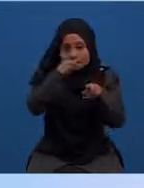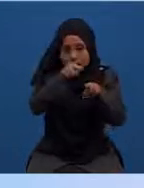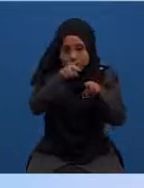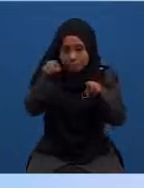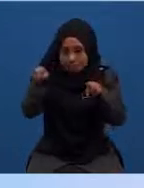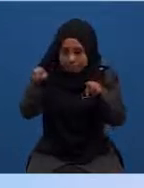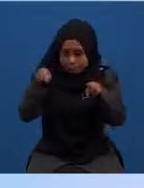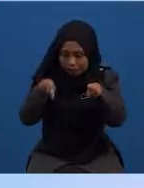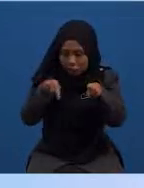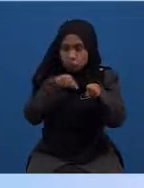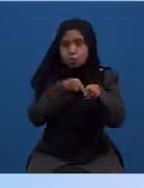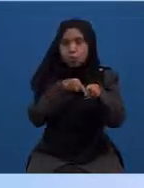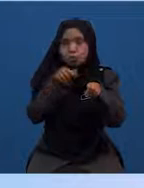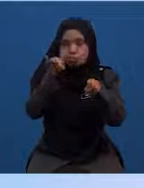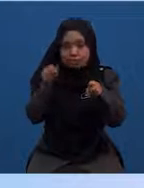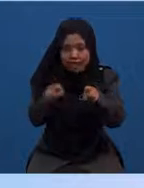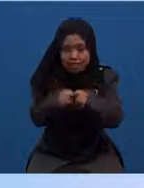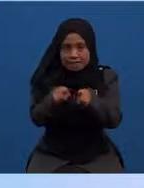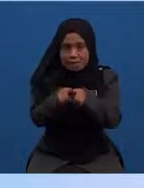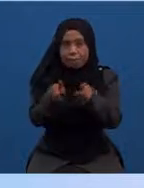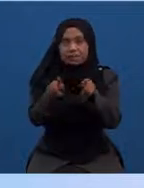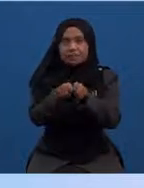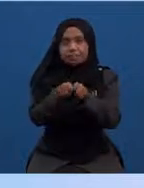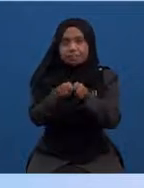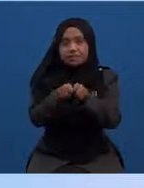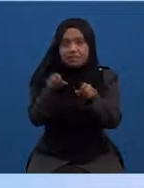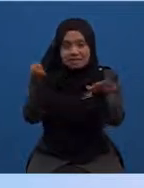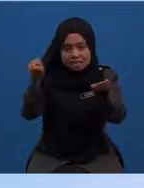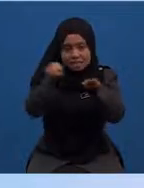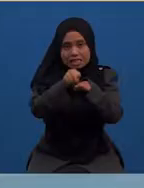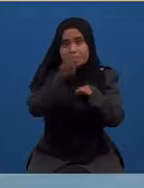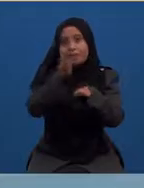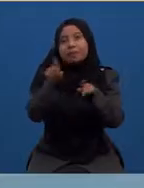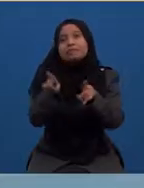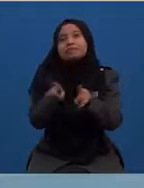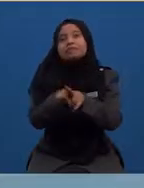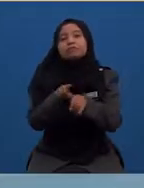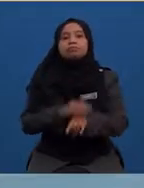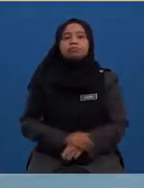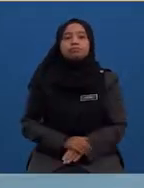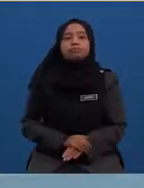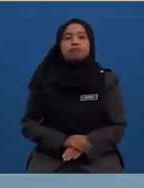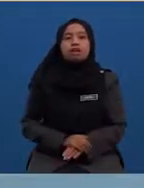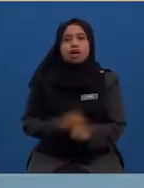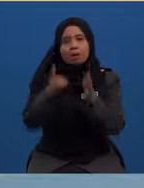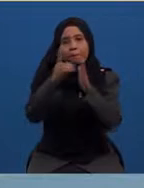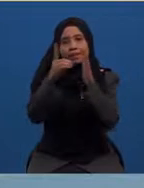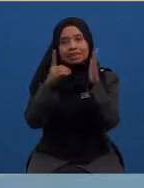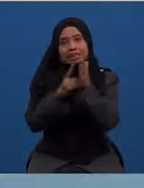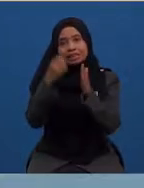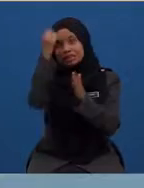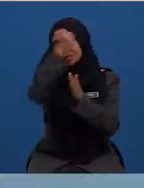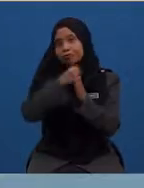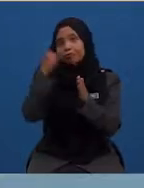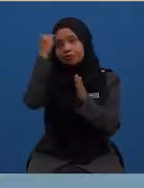bilangan penjuru sama seperti segi empat sama. Ha, berdasarkan ciri-ciri yang